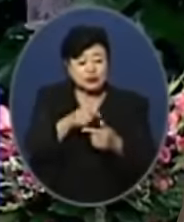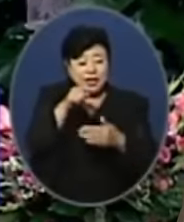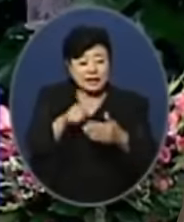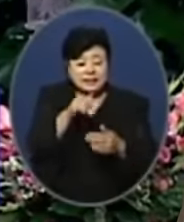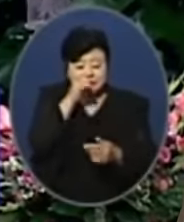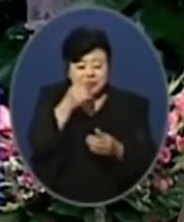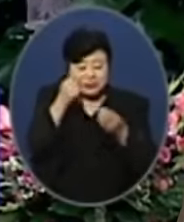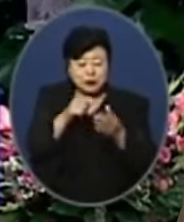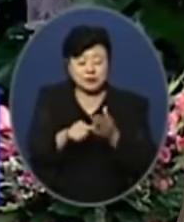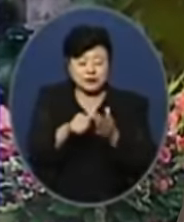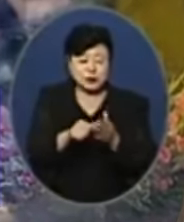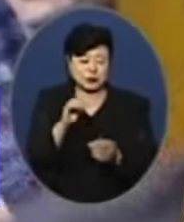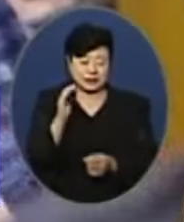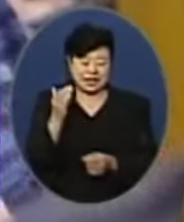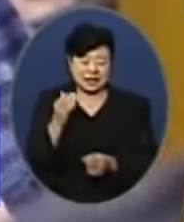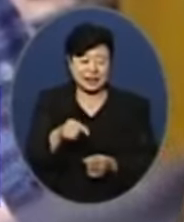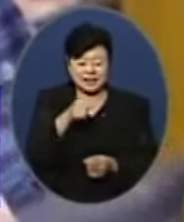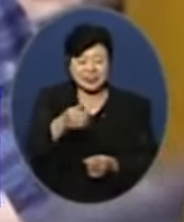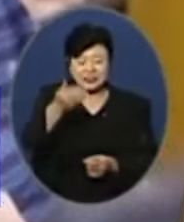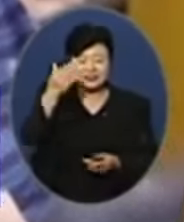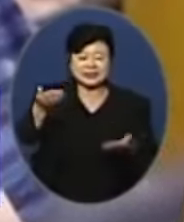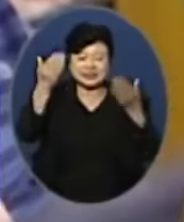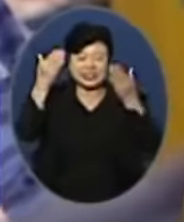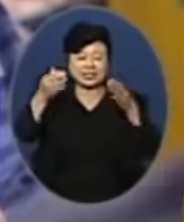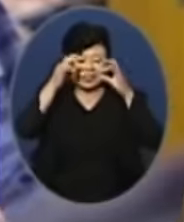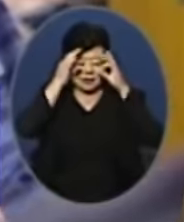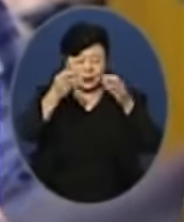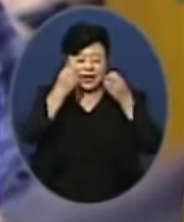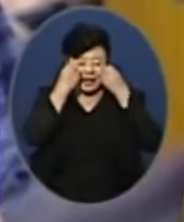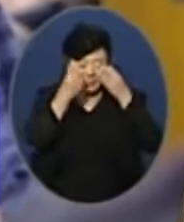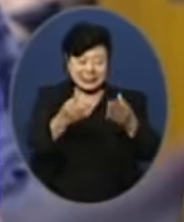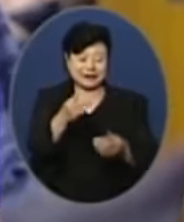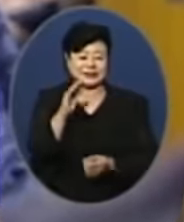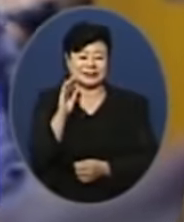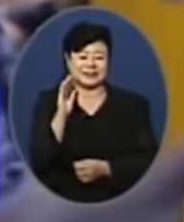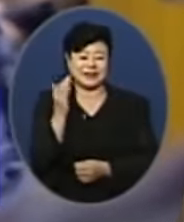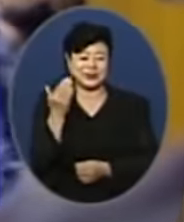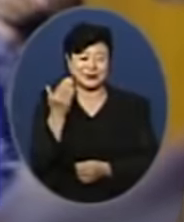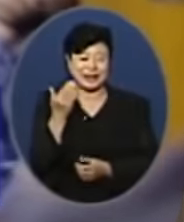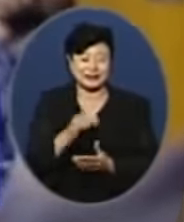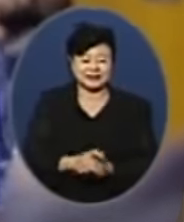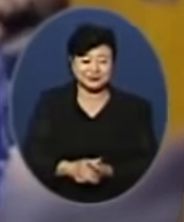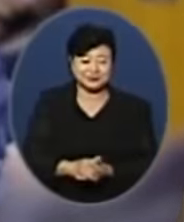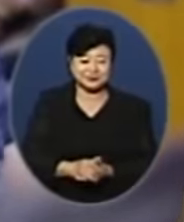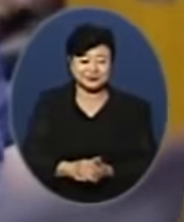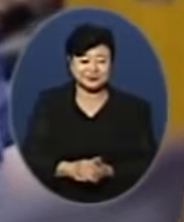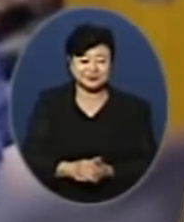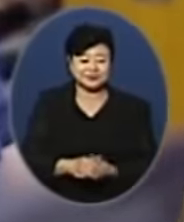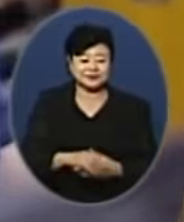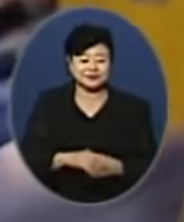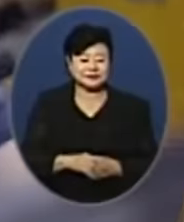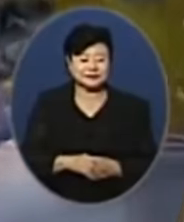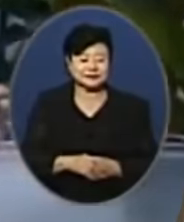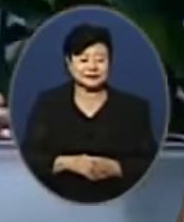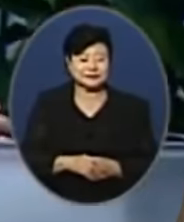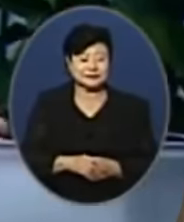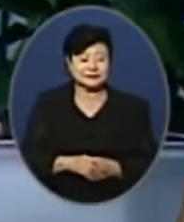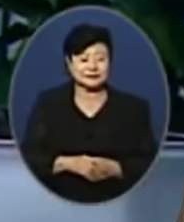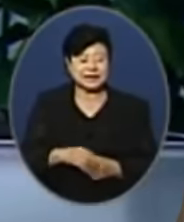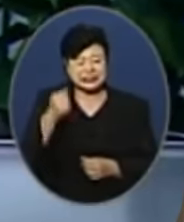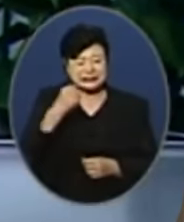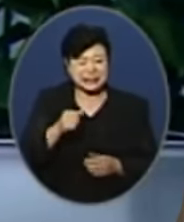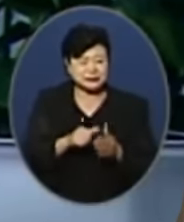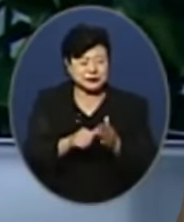안에 있으면 새로운 피조물이라. 이전 것은 지나갔으니 보라 새것이 되었도다. 낡은